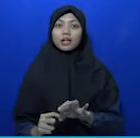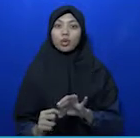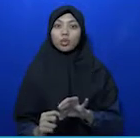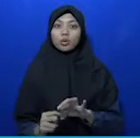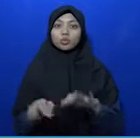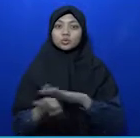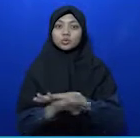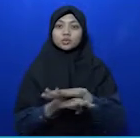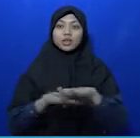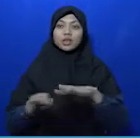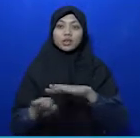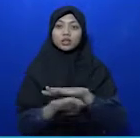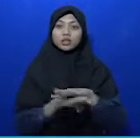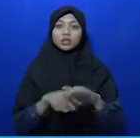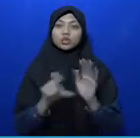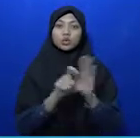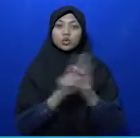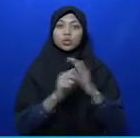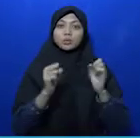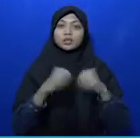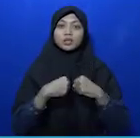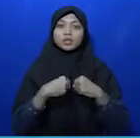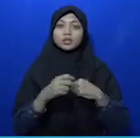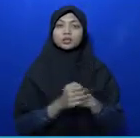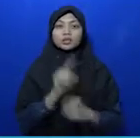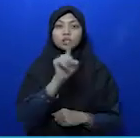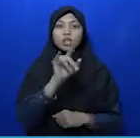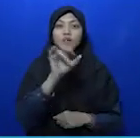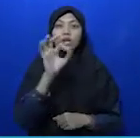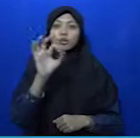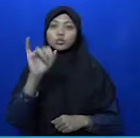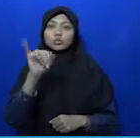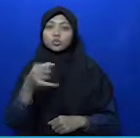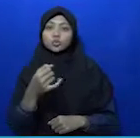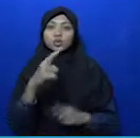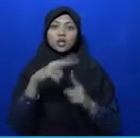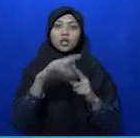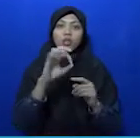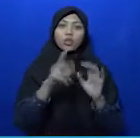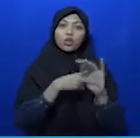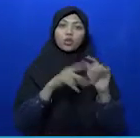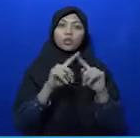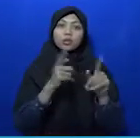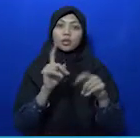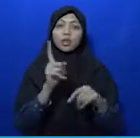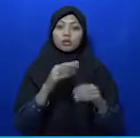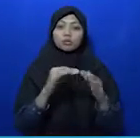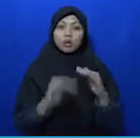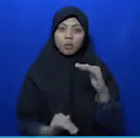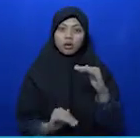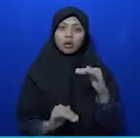Misalnya perjanjiannya contohlah harus 100 juta ton harus dicapai. Namun kalau tidak dicapai 100 juta ton,